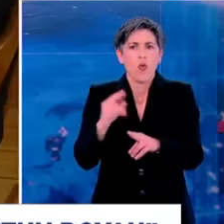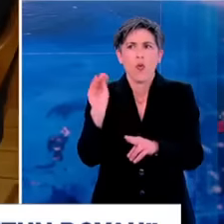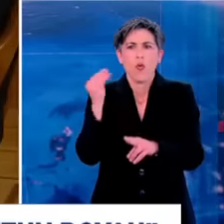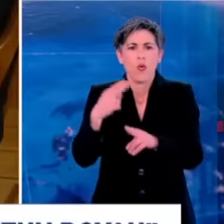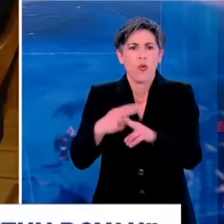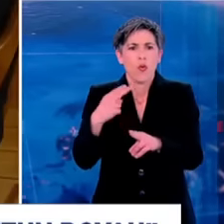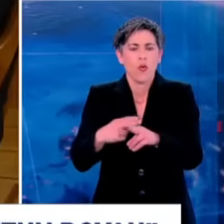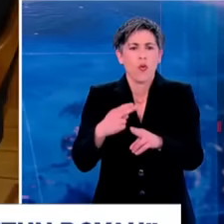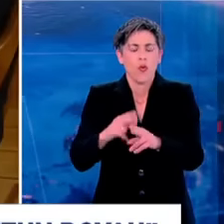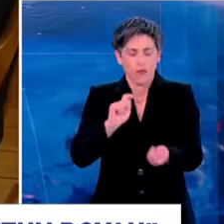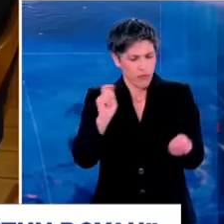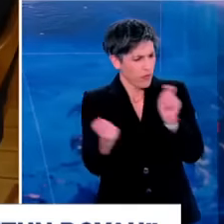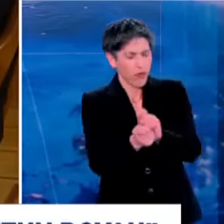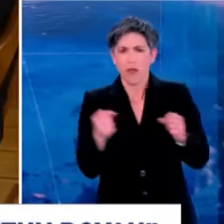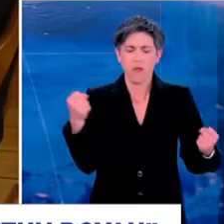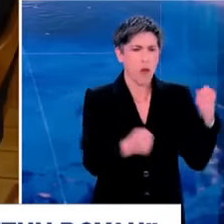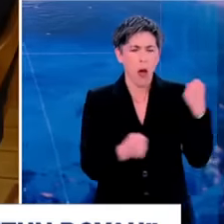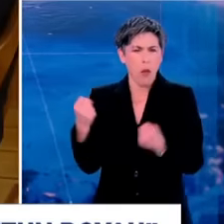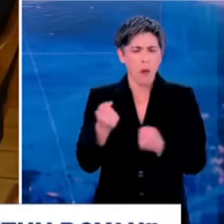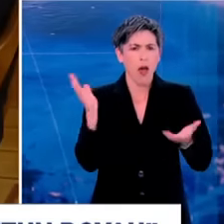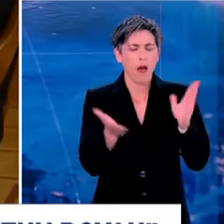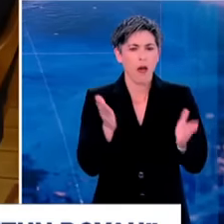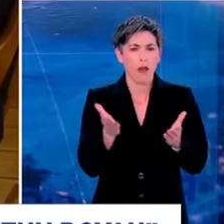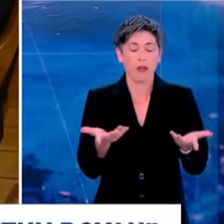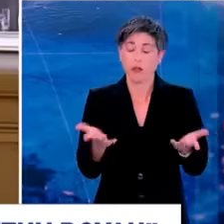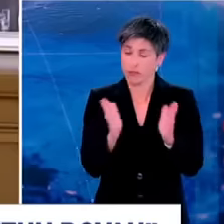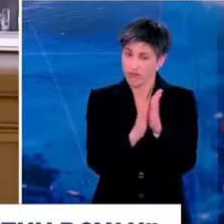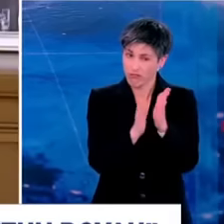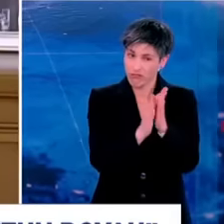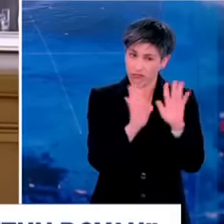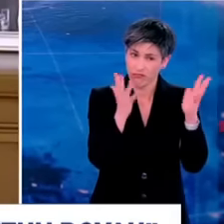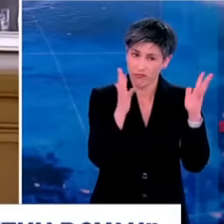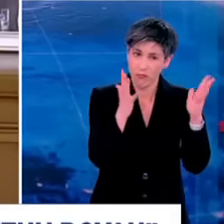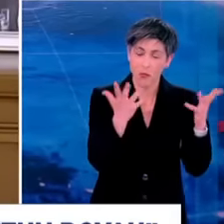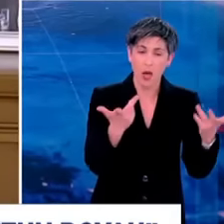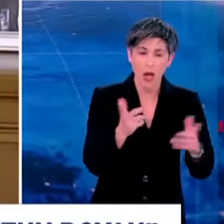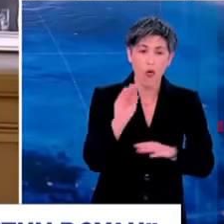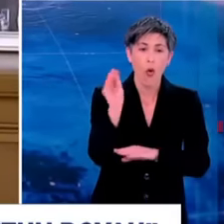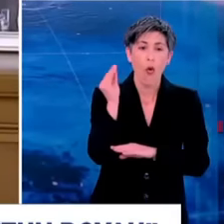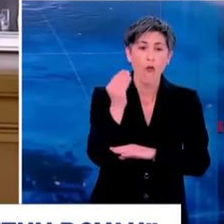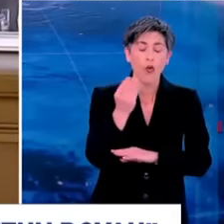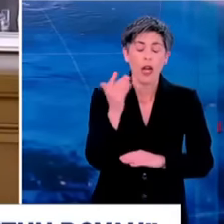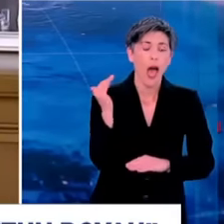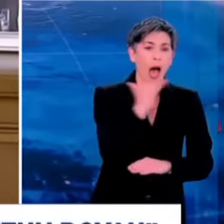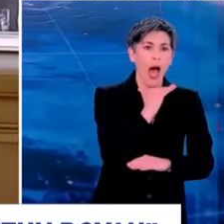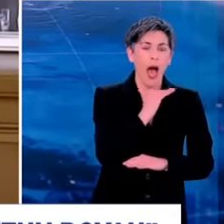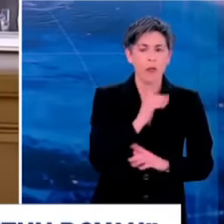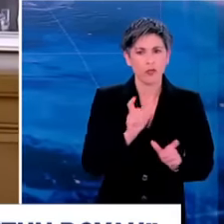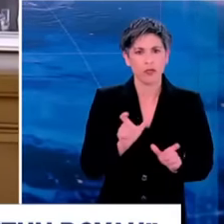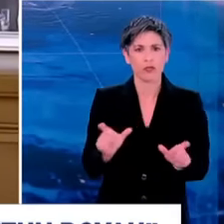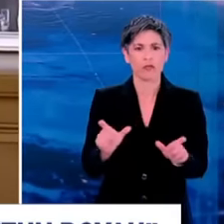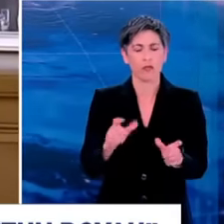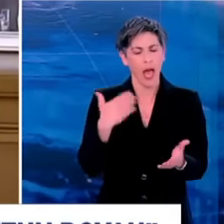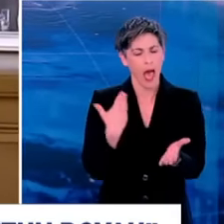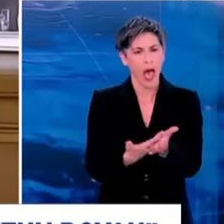box. Και θέλω να συγχαρώ τον πρόεδρο της Βουλής για την πολύ γρήγορη αντίδρασή του, η οποία απέδειξε ότι ο κοινοβουλευτισμός